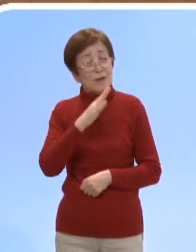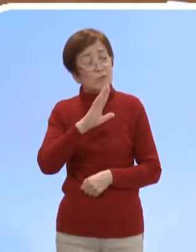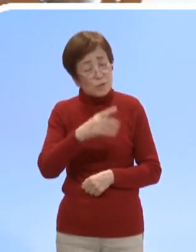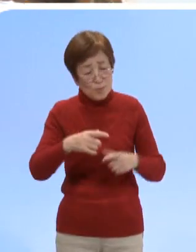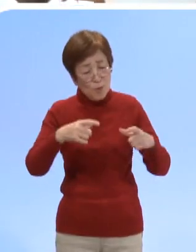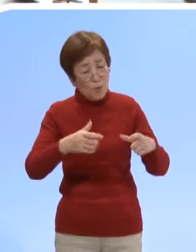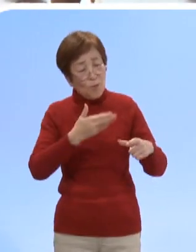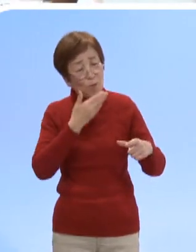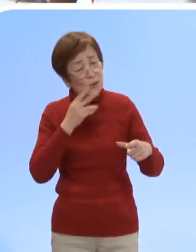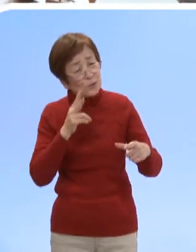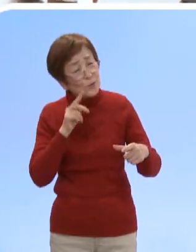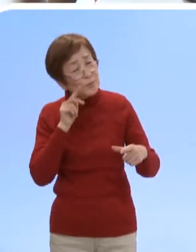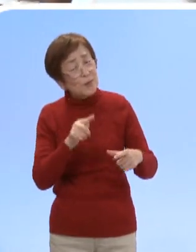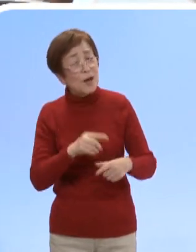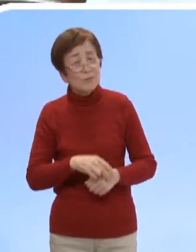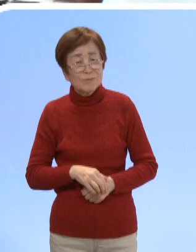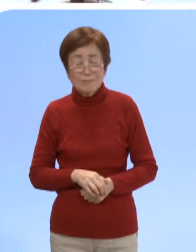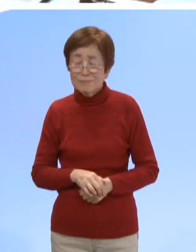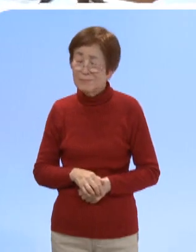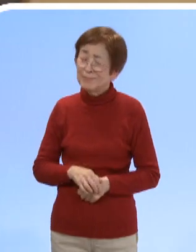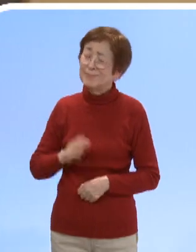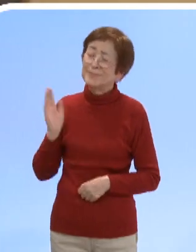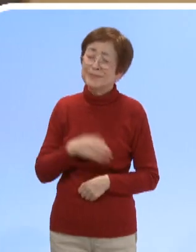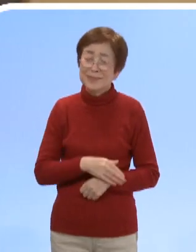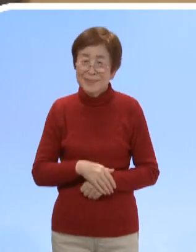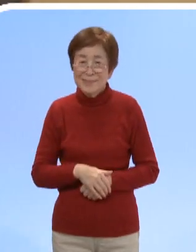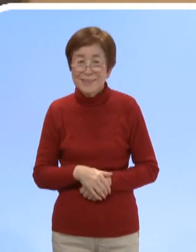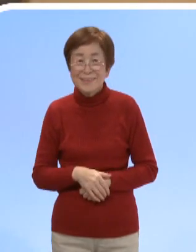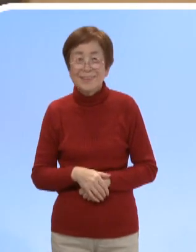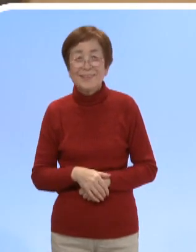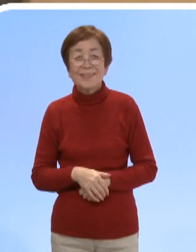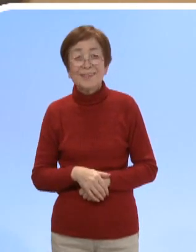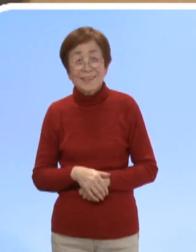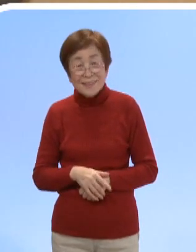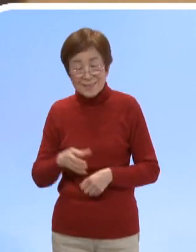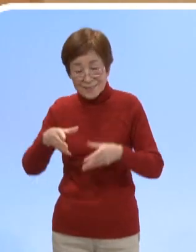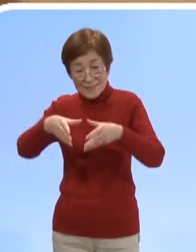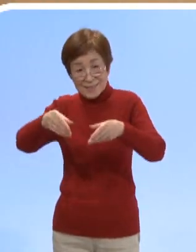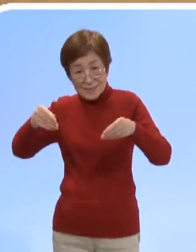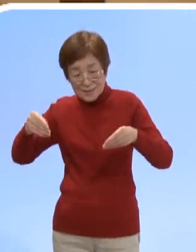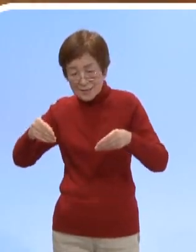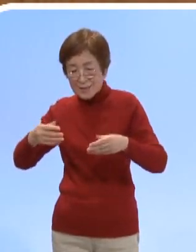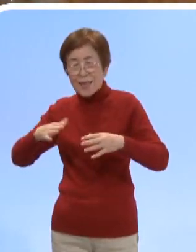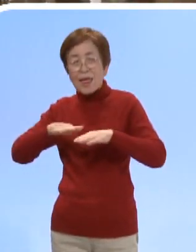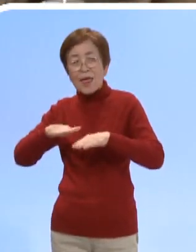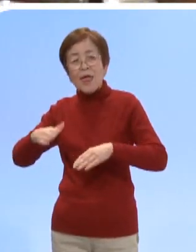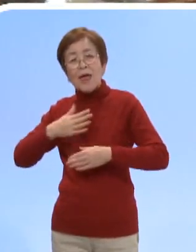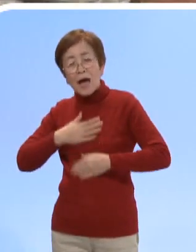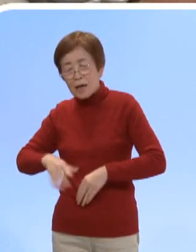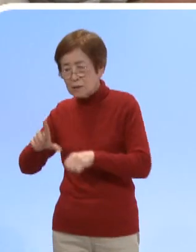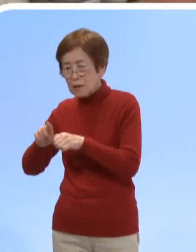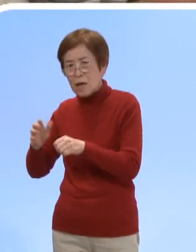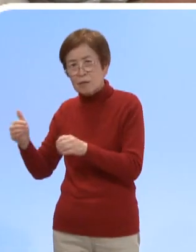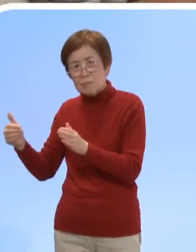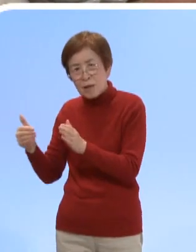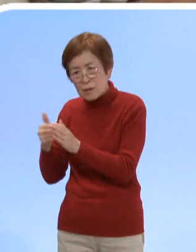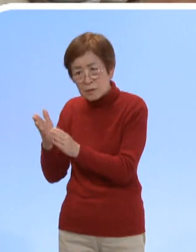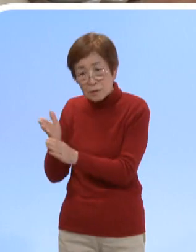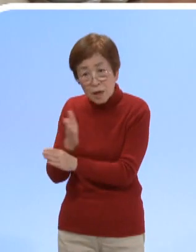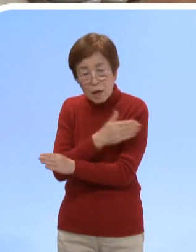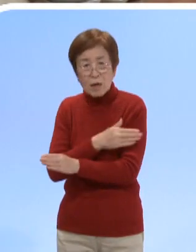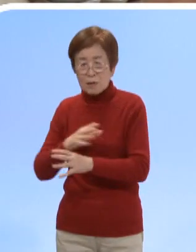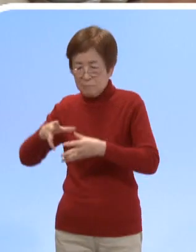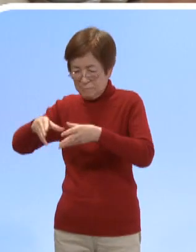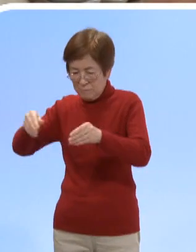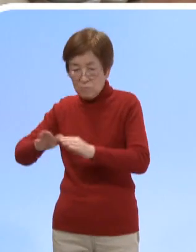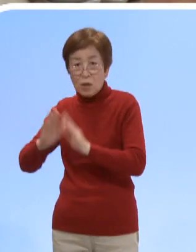く見えそうやもんね。 どういうこと？ 平安時代末期に生まれた丹波焼き。当初は